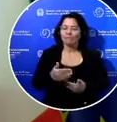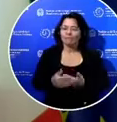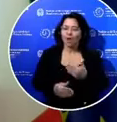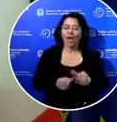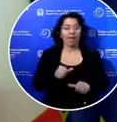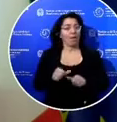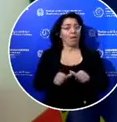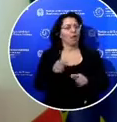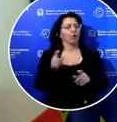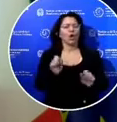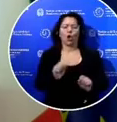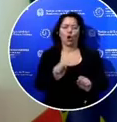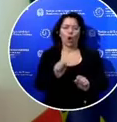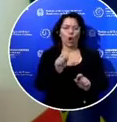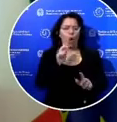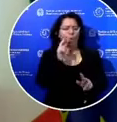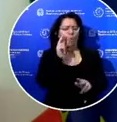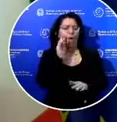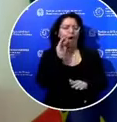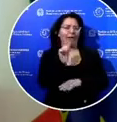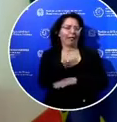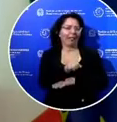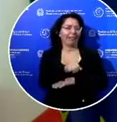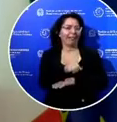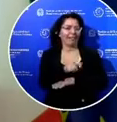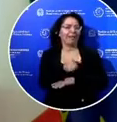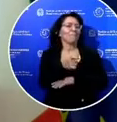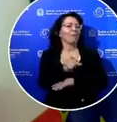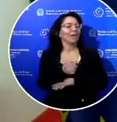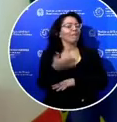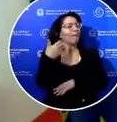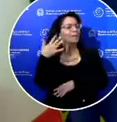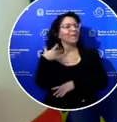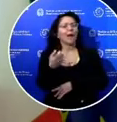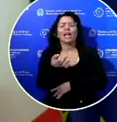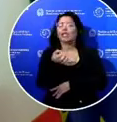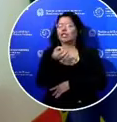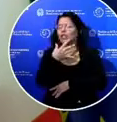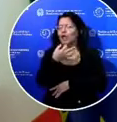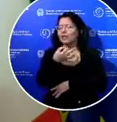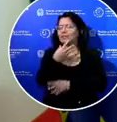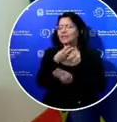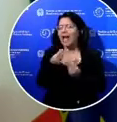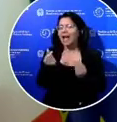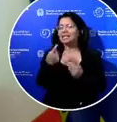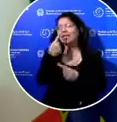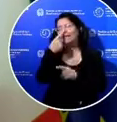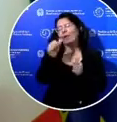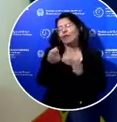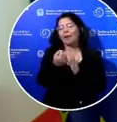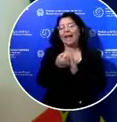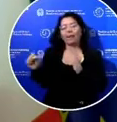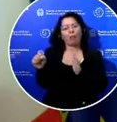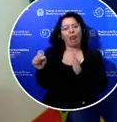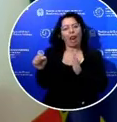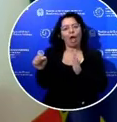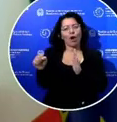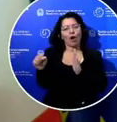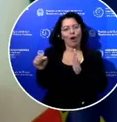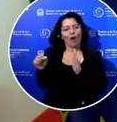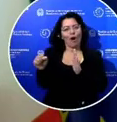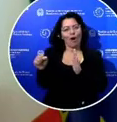trascurato. Una volta i ragazzi si ricorrevano alle sostanze stupefacenti per ribellione, come atto di